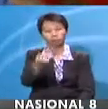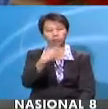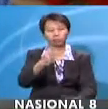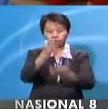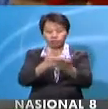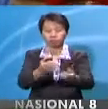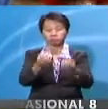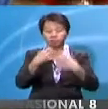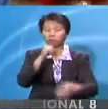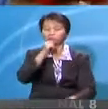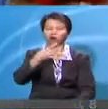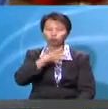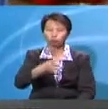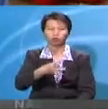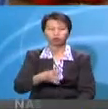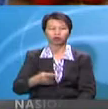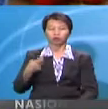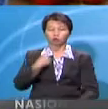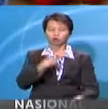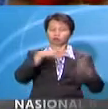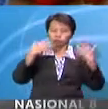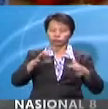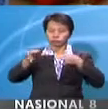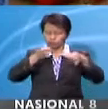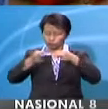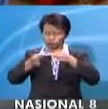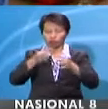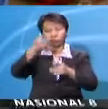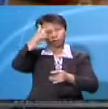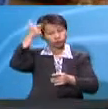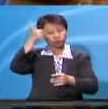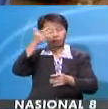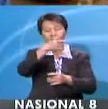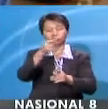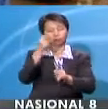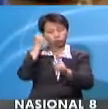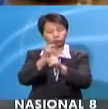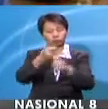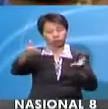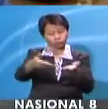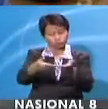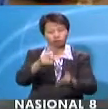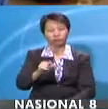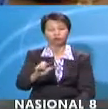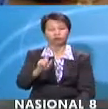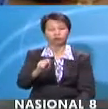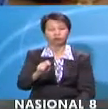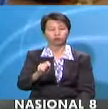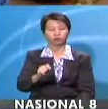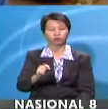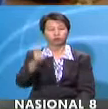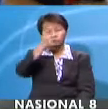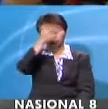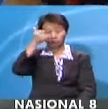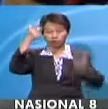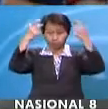suka. Kita telah menjelaskan sebab dan tujuan kita memperkenalkan GST. Saya tak perlu nak sebutkan kerana